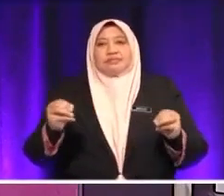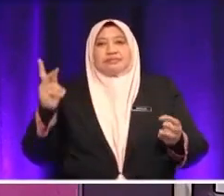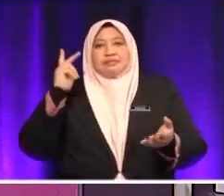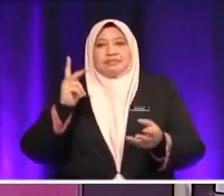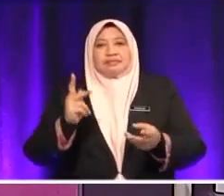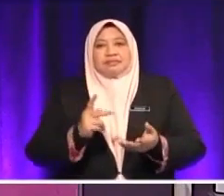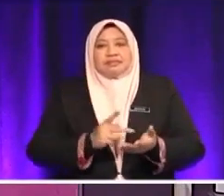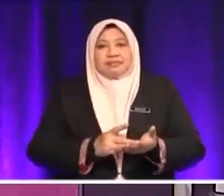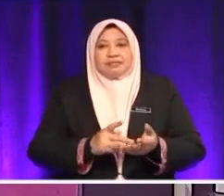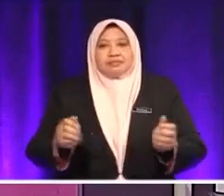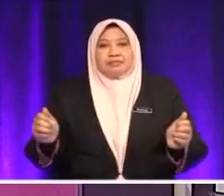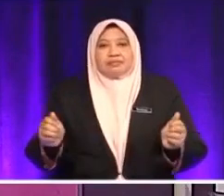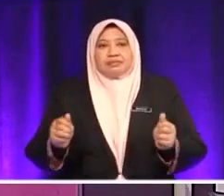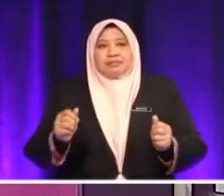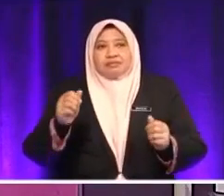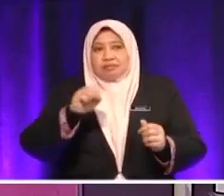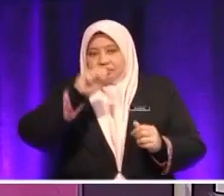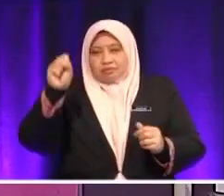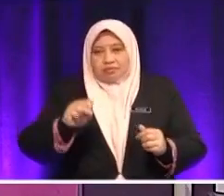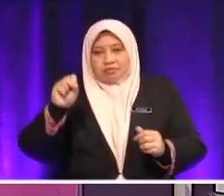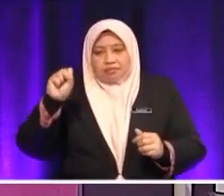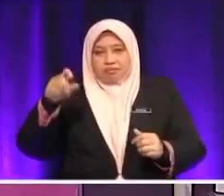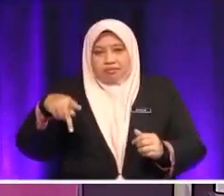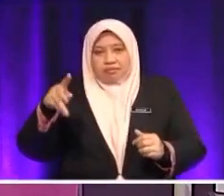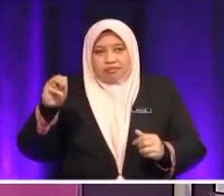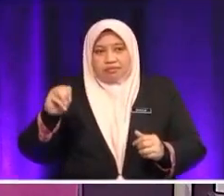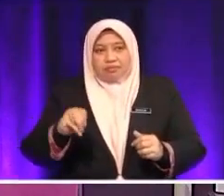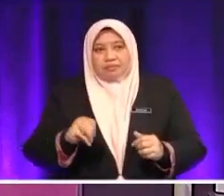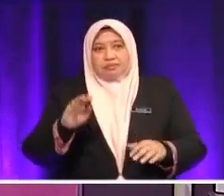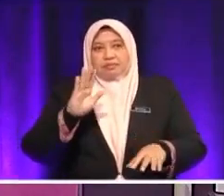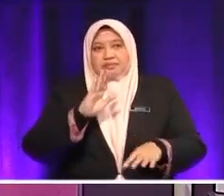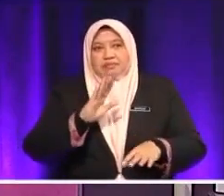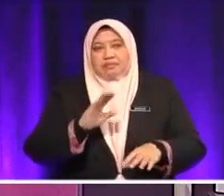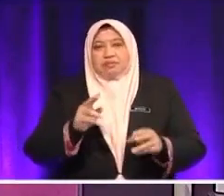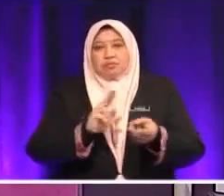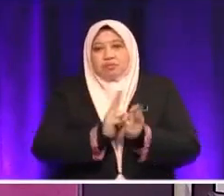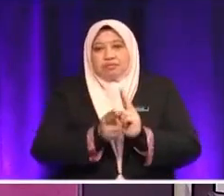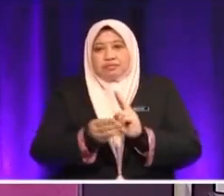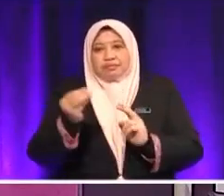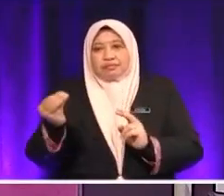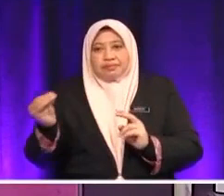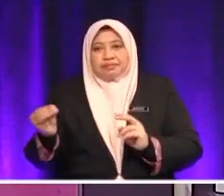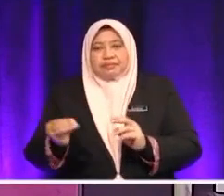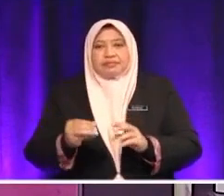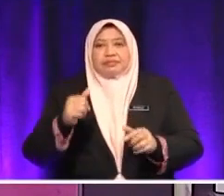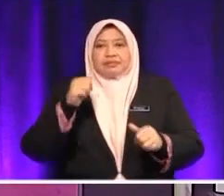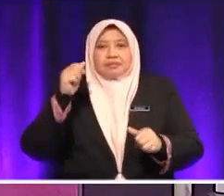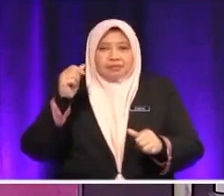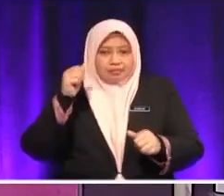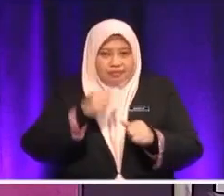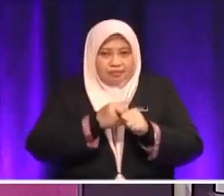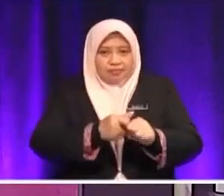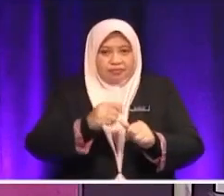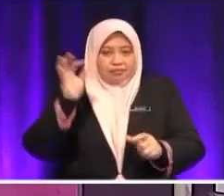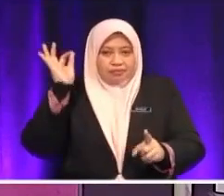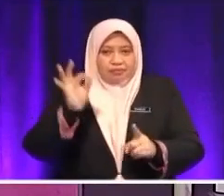SPM sebenarnya pada 2014 tetapi saya ubah sedikit mengikut kesesuaian kita